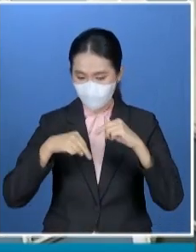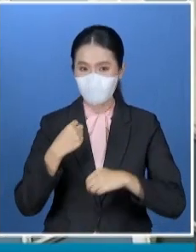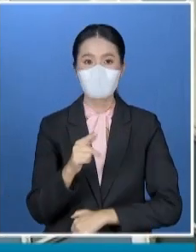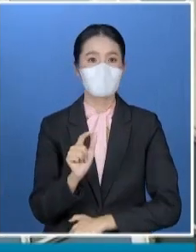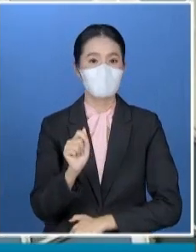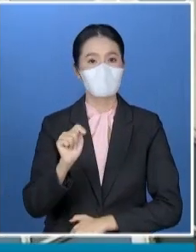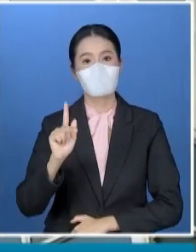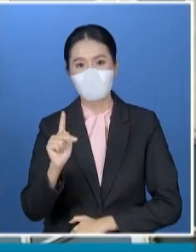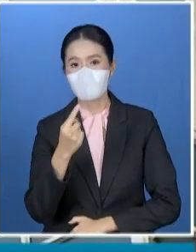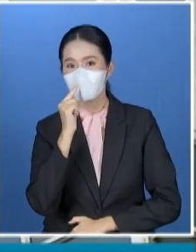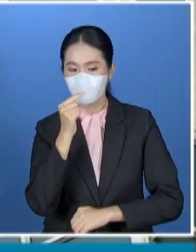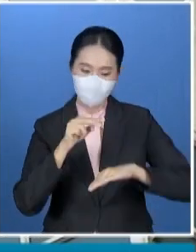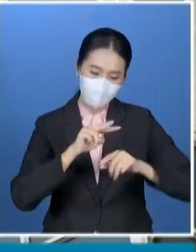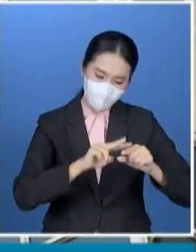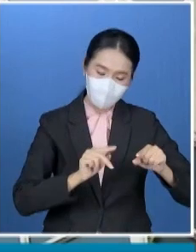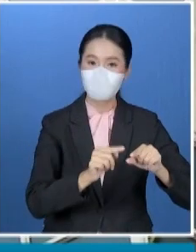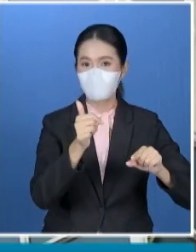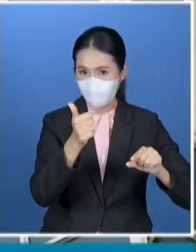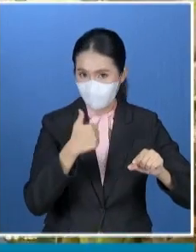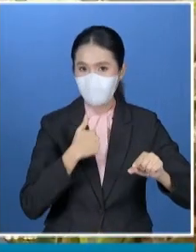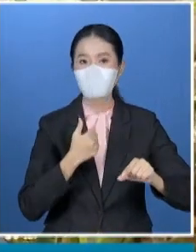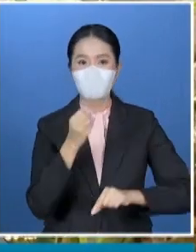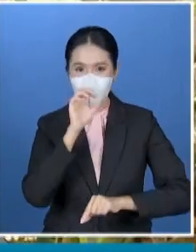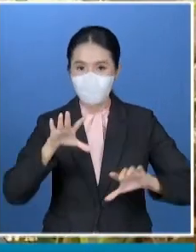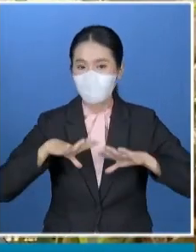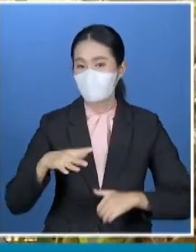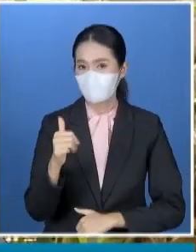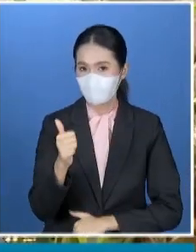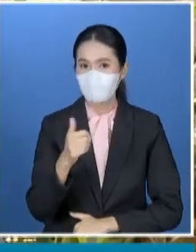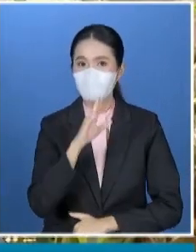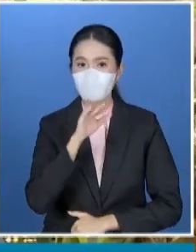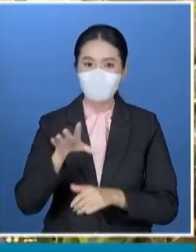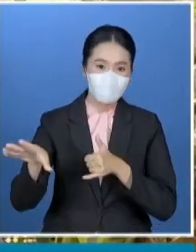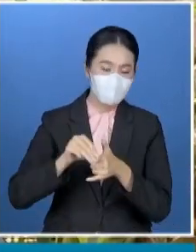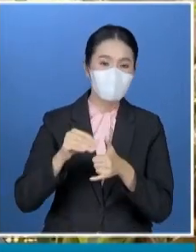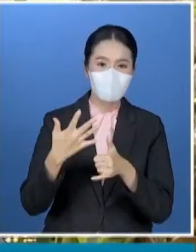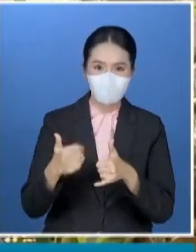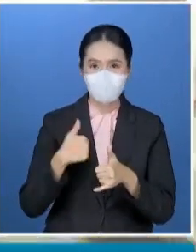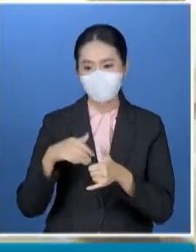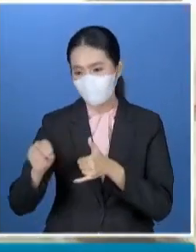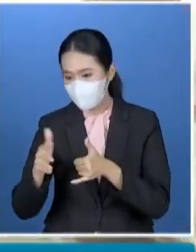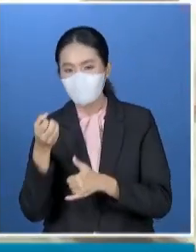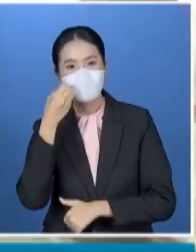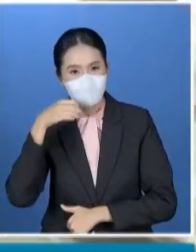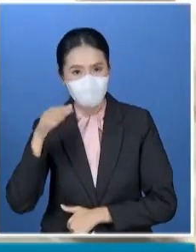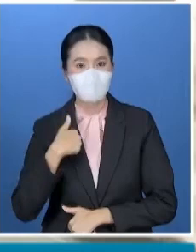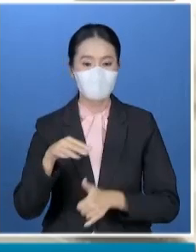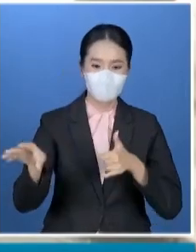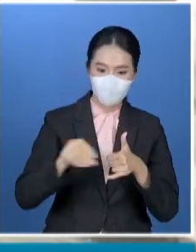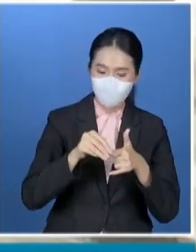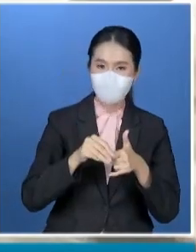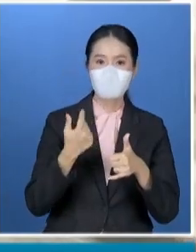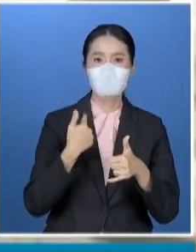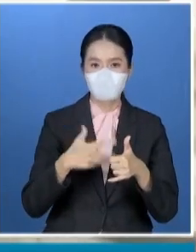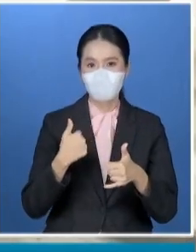ที่นี ่ค่ะ คุณสามารถแจ้งความจำนงที่จะมาพักที่นี่ได ้ สมมติว่าติดโควิดใช่ไหมไม่ติดโควิดก็กลับบ้านไปแต่ถ้าติดโควิดคุ